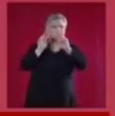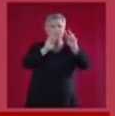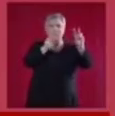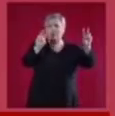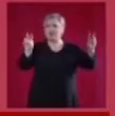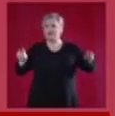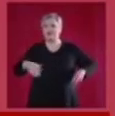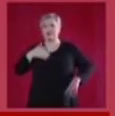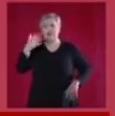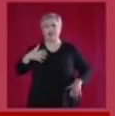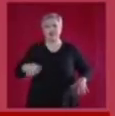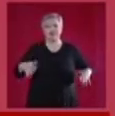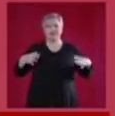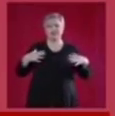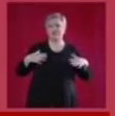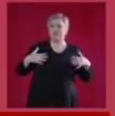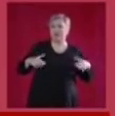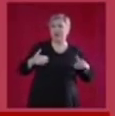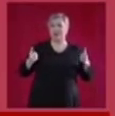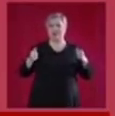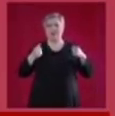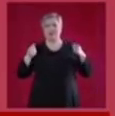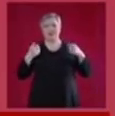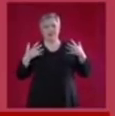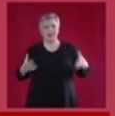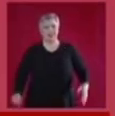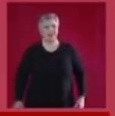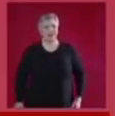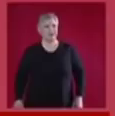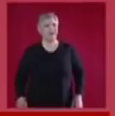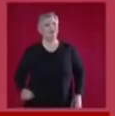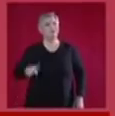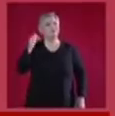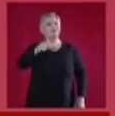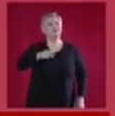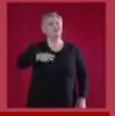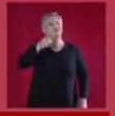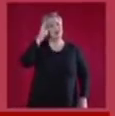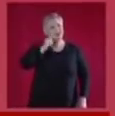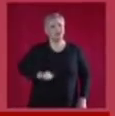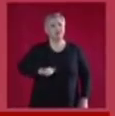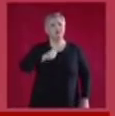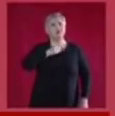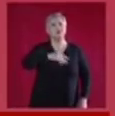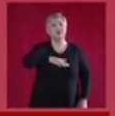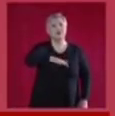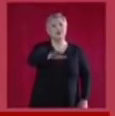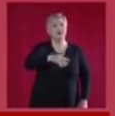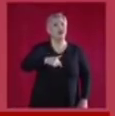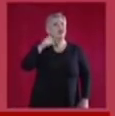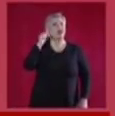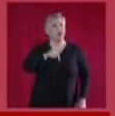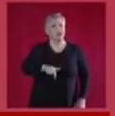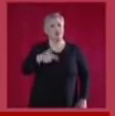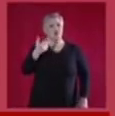αποφασιστικότητά σας σας λέω ναι προσθέστε στις μεγάλες νίκες των προοδευτικών δυνάμεων και τη νίκη της προοδευτικής συμμαχίας στην